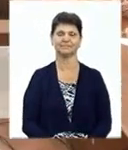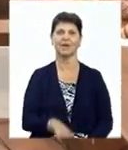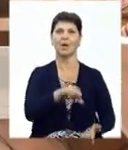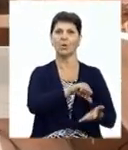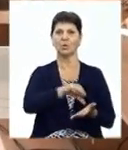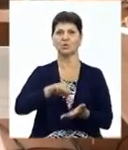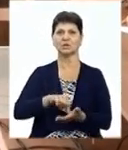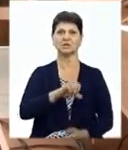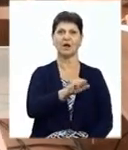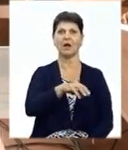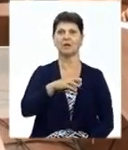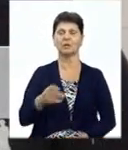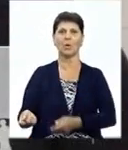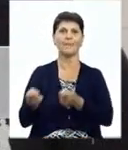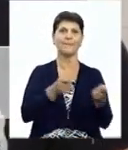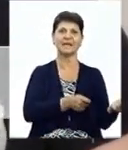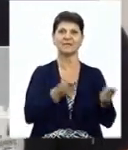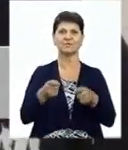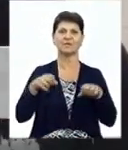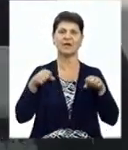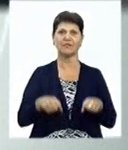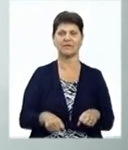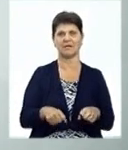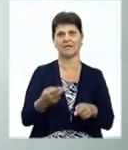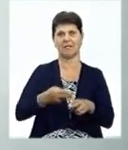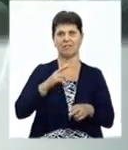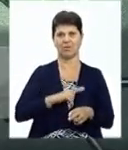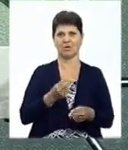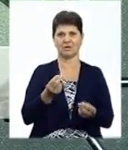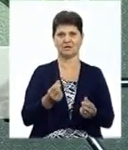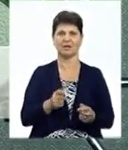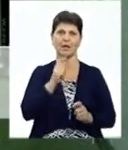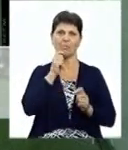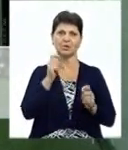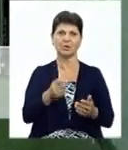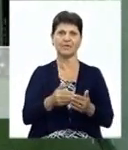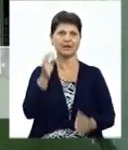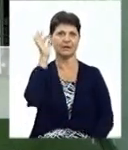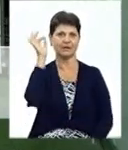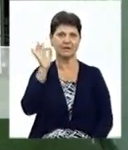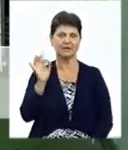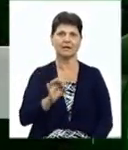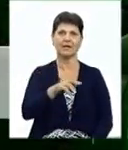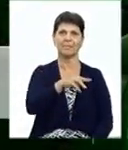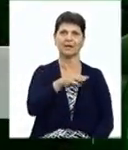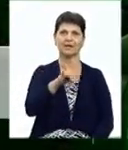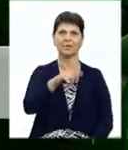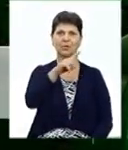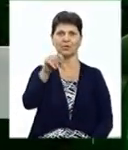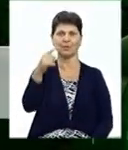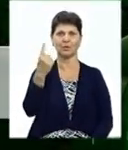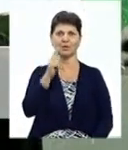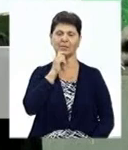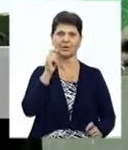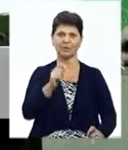Учасники АТО, перевізники та влада знову дискутували про монетизацію. Подарунок від німців Вінницький центр профтехосвіти номер 1 отримав